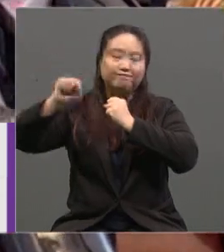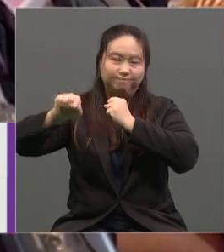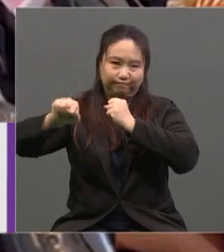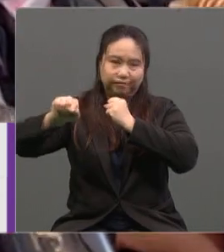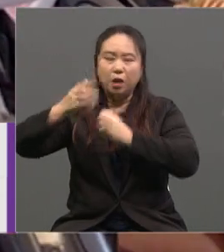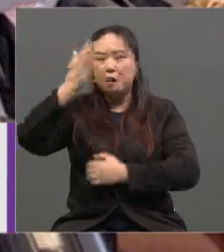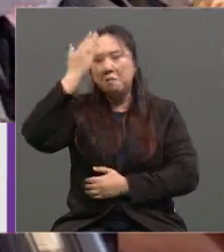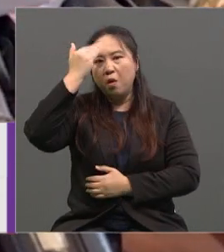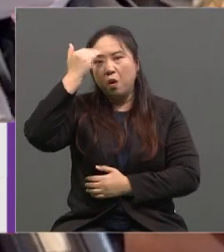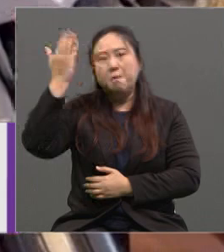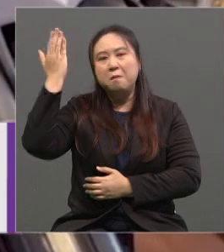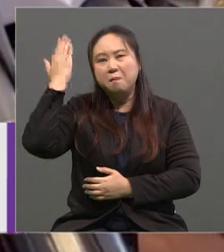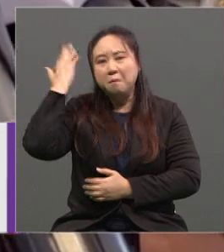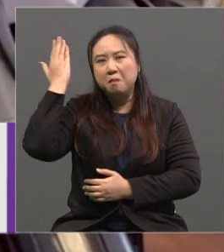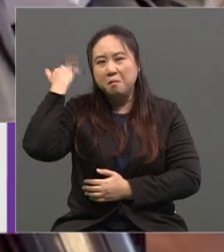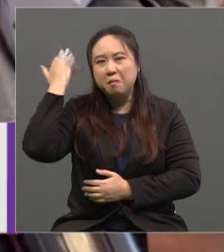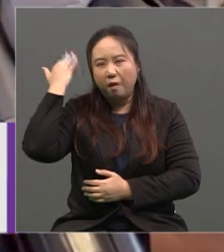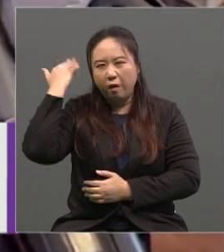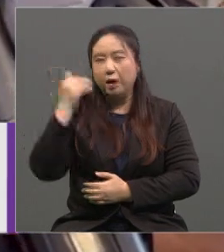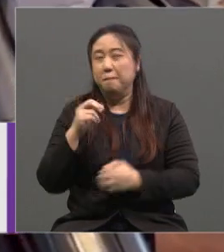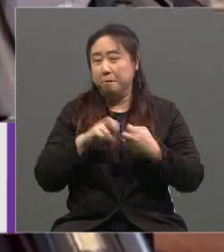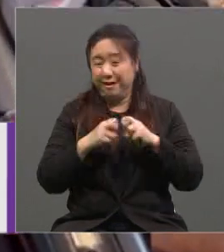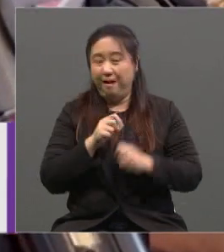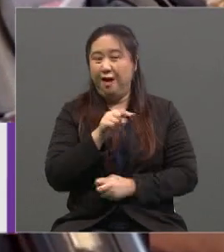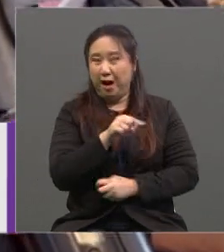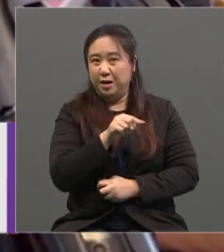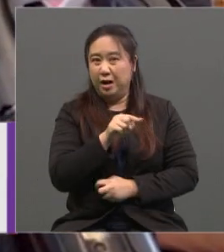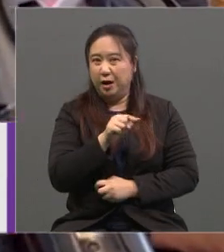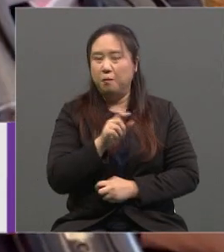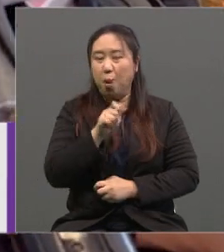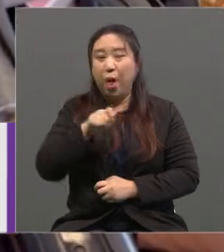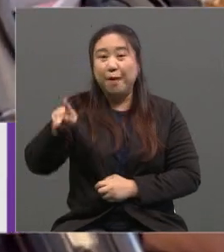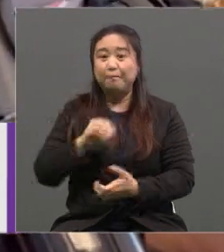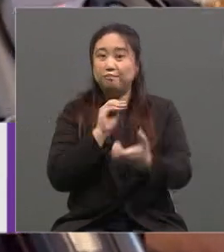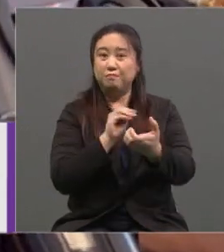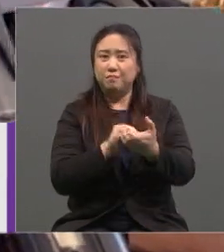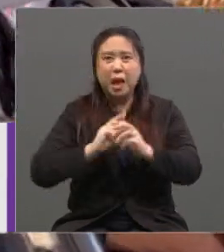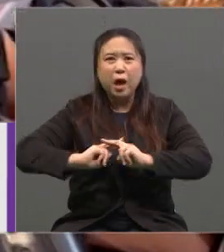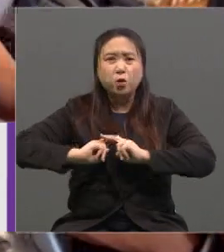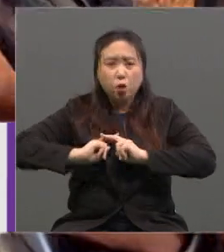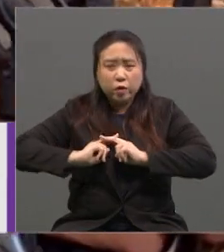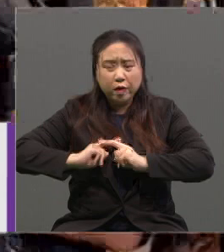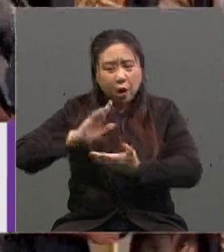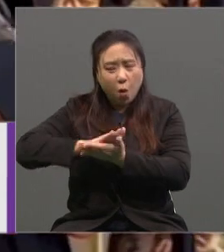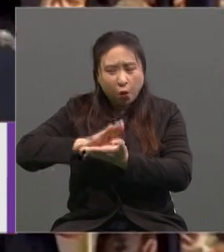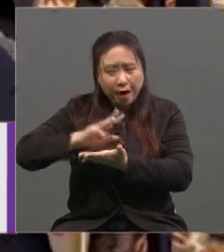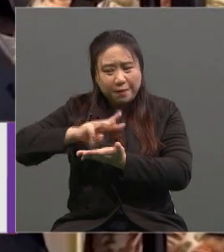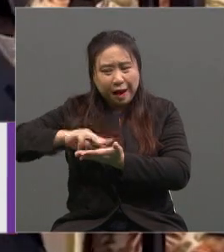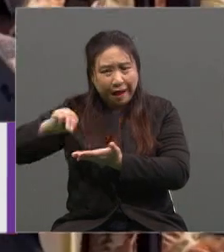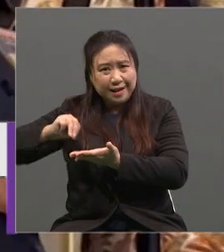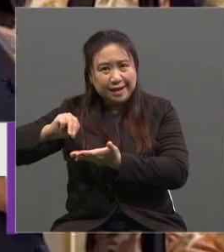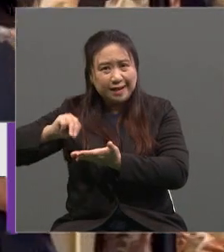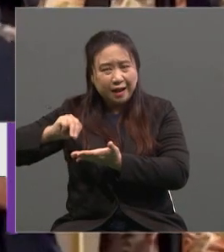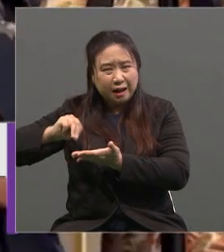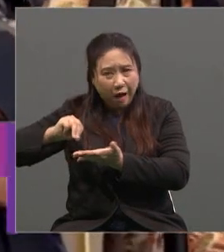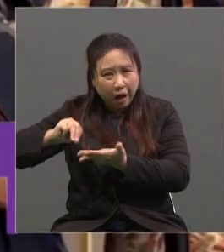ครับเพราะที่ผ่านมาต้องยอมรับว่าเหตุการณ์ในครั้งนี้นอกจากแอปเอกชนแอป ค่ ส ะ ถาบันการศึกษาในสถานที่ใกล้เคียงอย่างของจุฬ จุ า ฬ